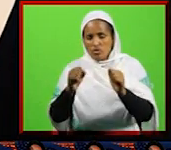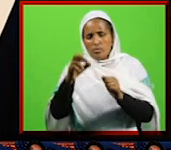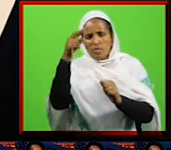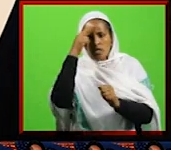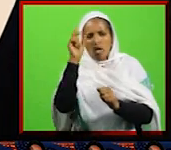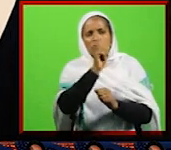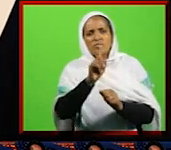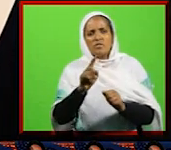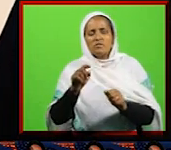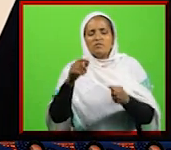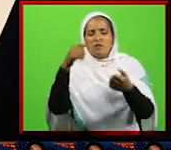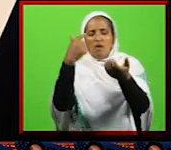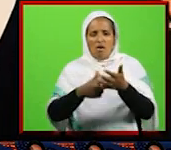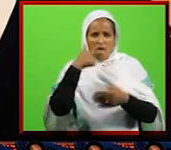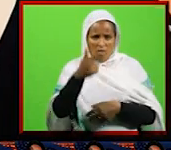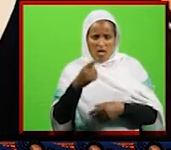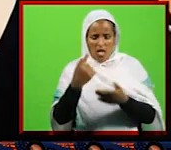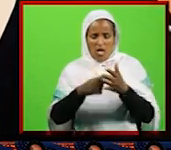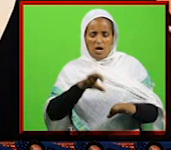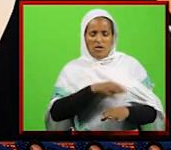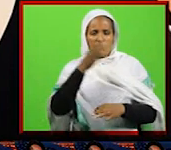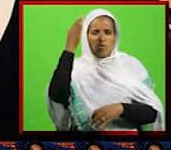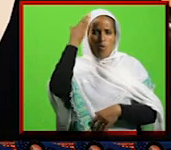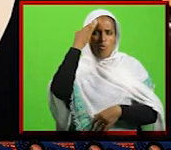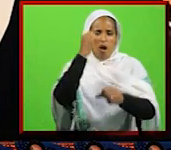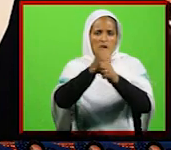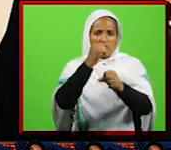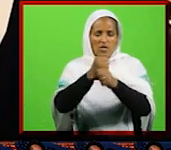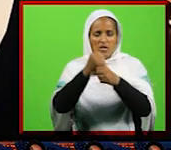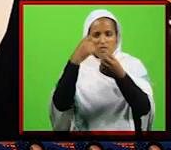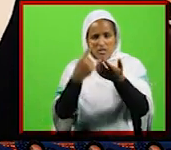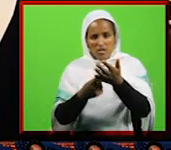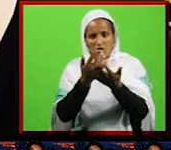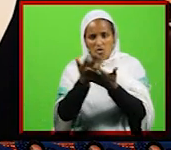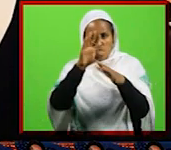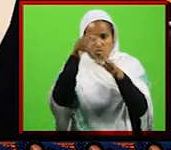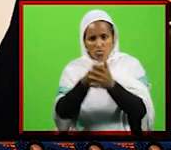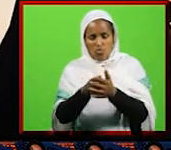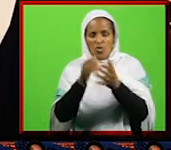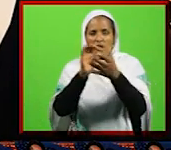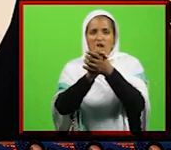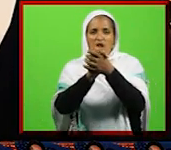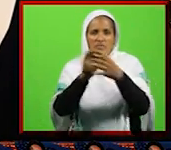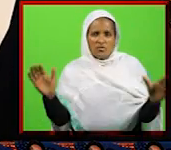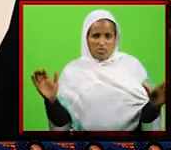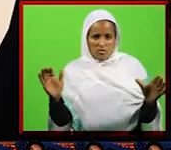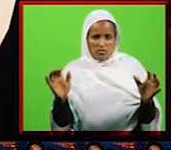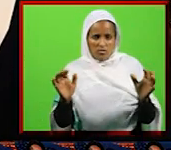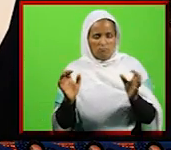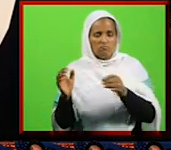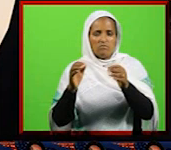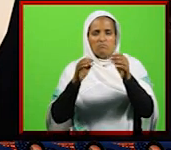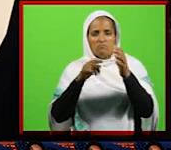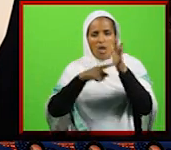ችግር መፍታት ከቻላችሁ ምክንያቱም እንደነው ብላችሁ ብትፈቱ ይሄ ነፍስ ያወቀ አሰራር ነውና እነዚህ ነገሮች ያው